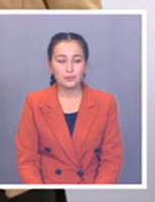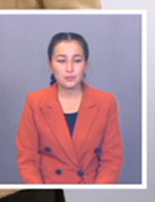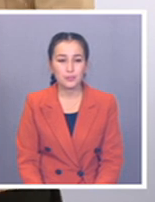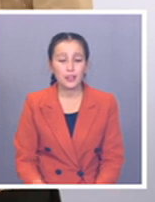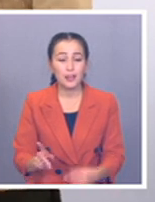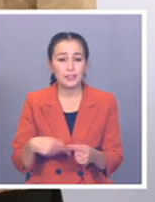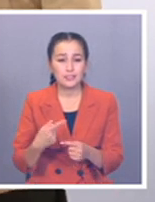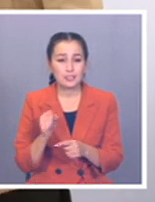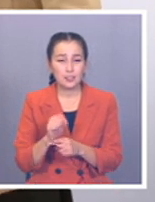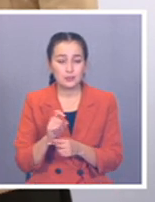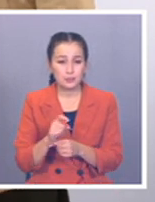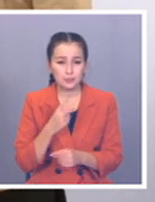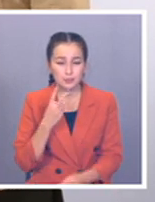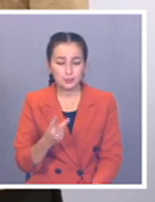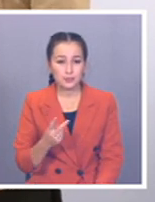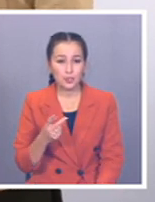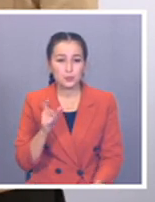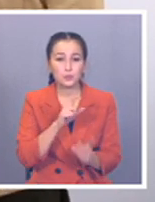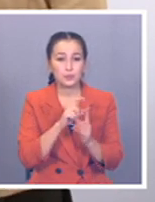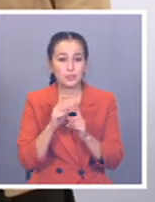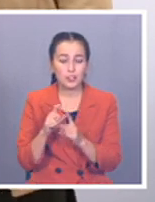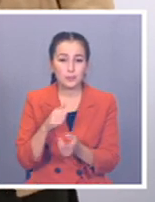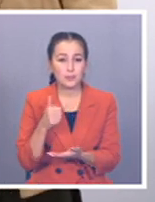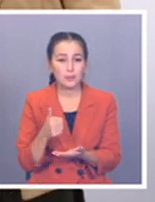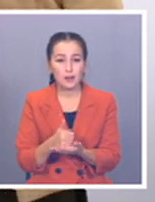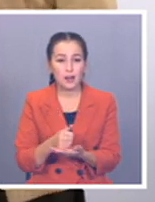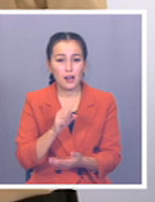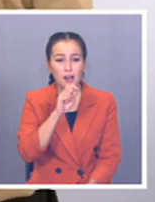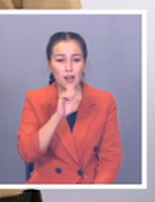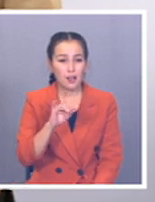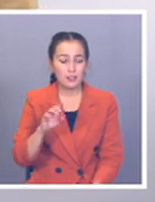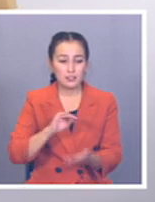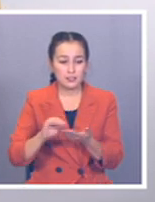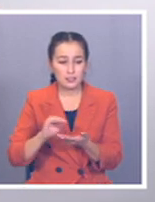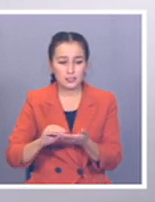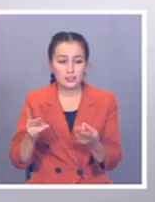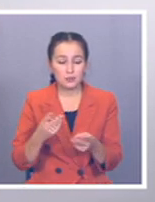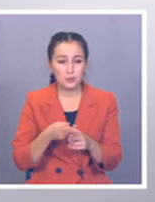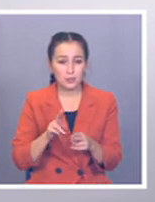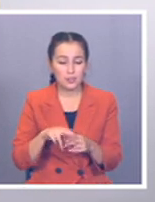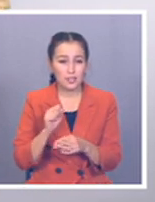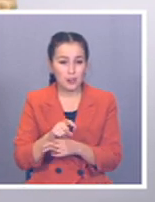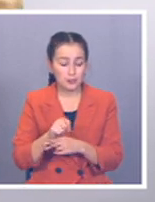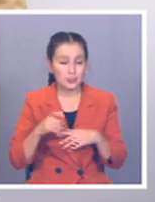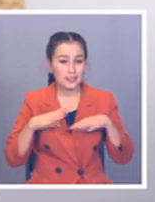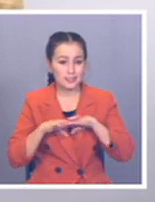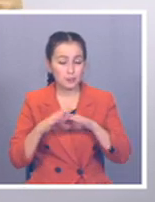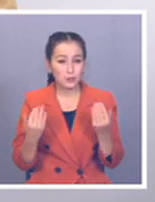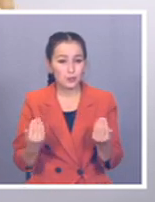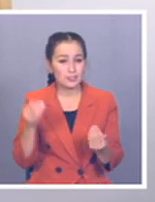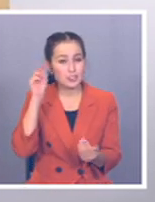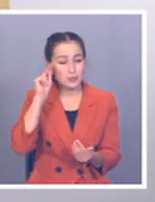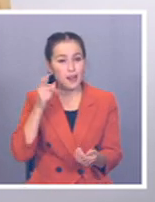Келесі тапсырма. Сөздерді бас әріппен жазыңыз. Бұл тапсырмада кестеде Бүгінгі сабаққа